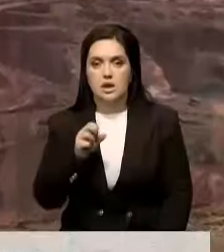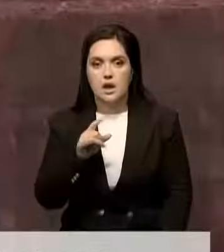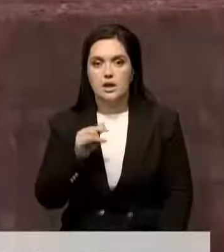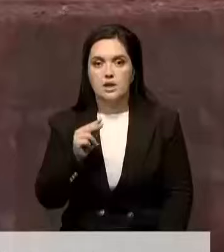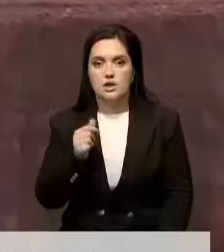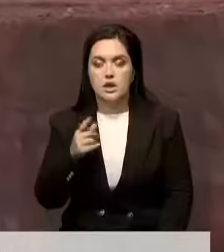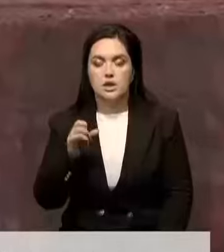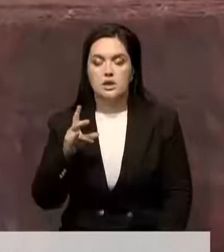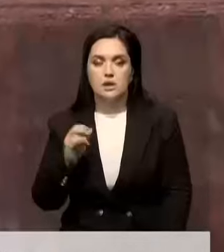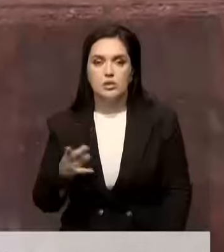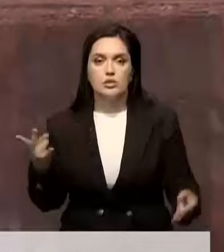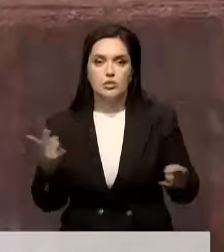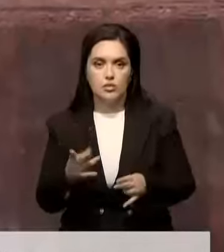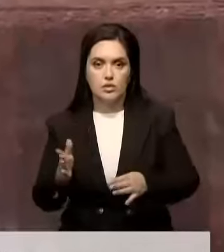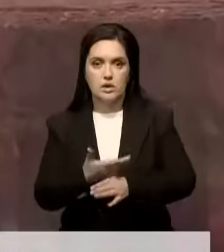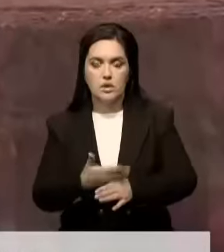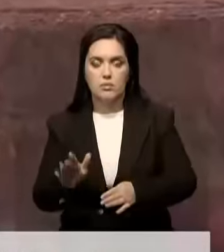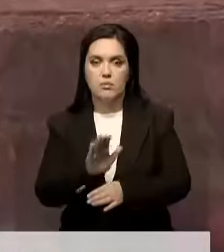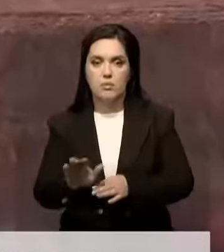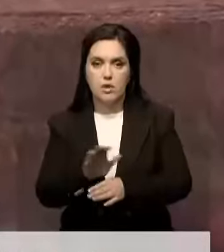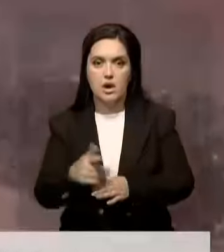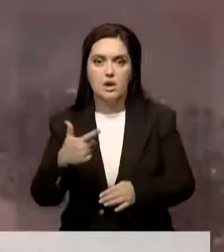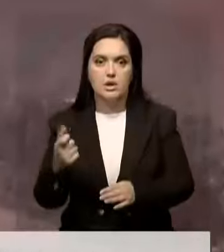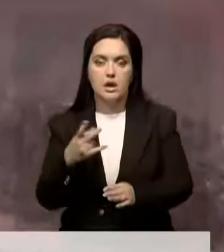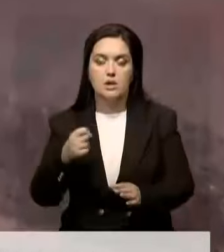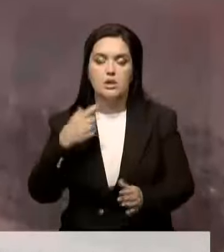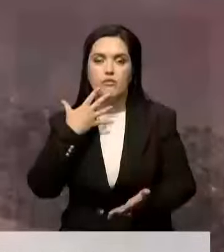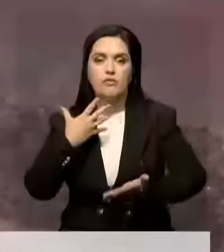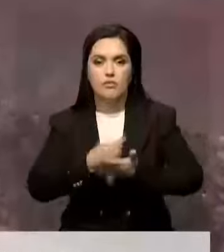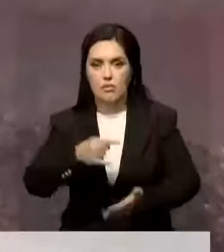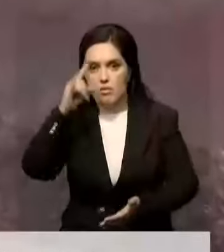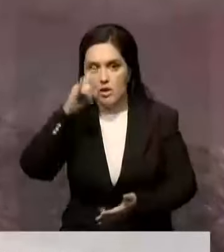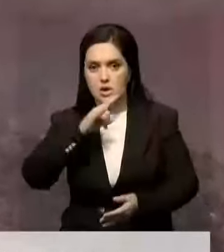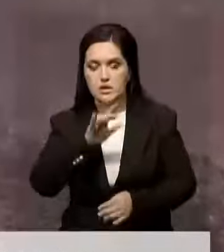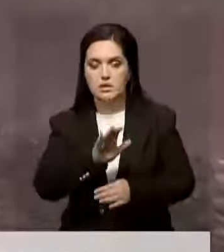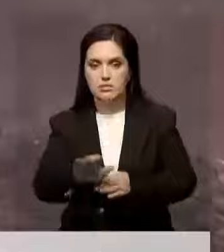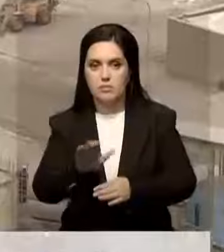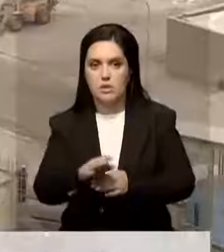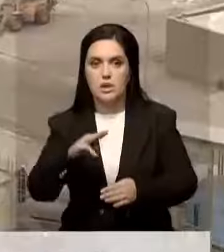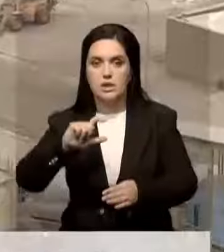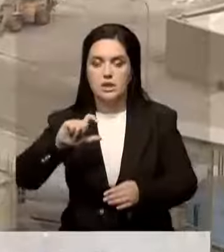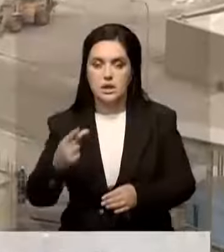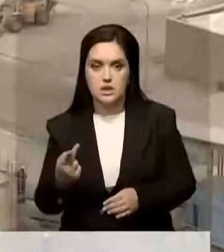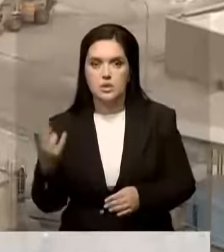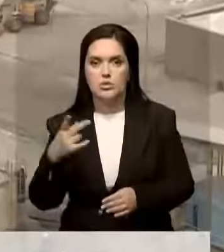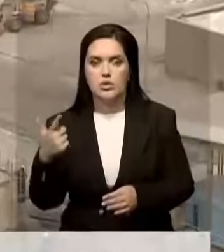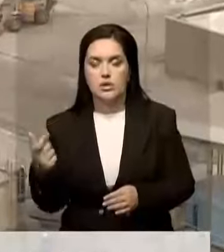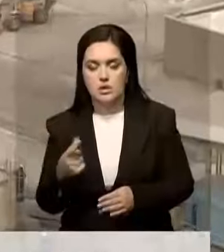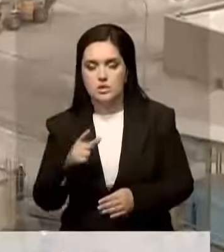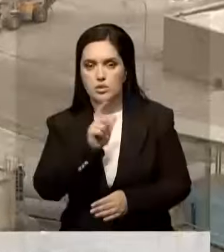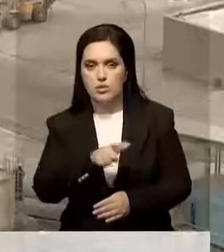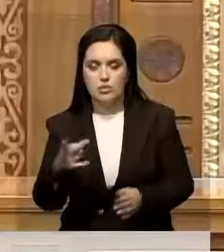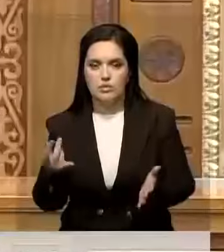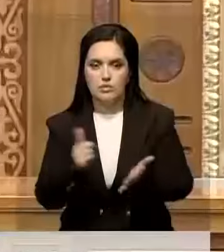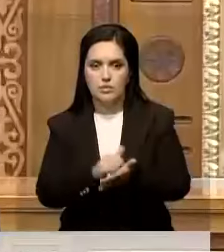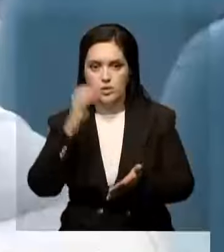тем следует рационально распределять поставки газа на внутренний рынок, взвешенно подойти к переводу ТЭЦ и бытовых потребителей с угля